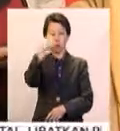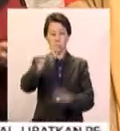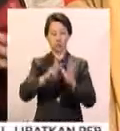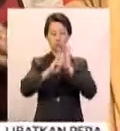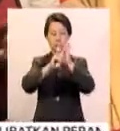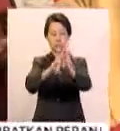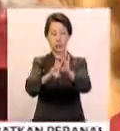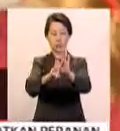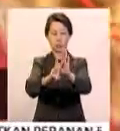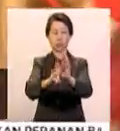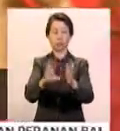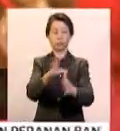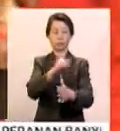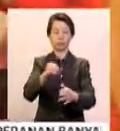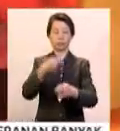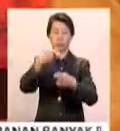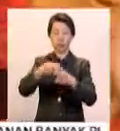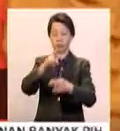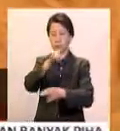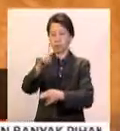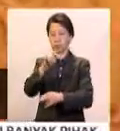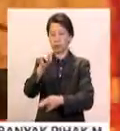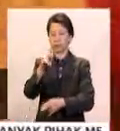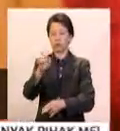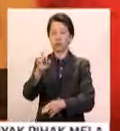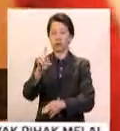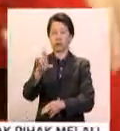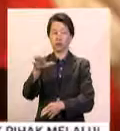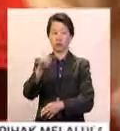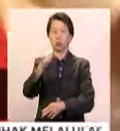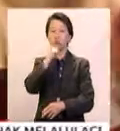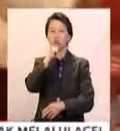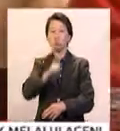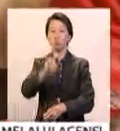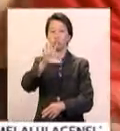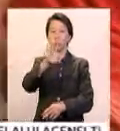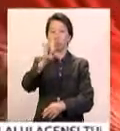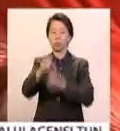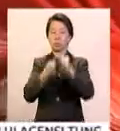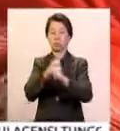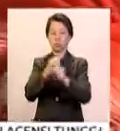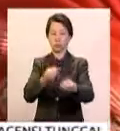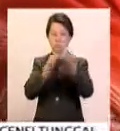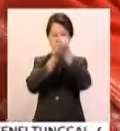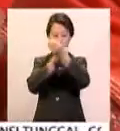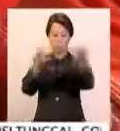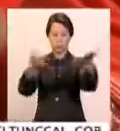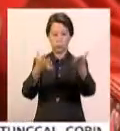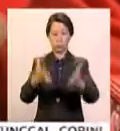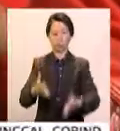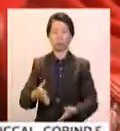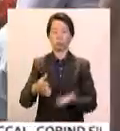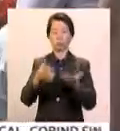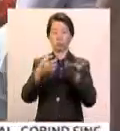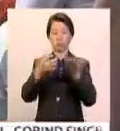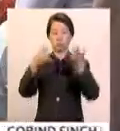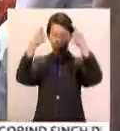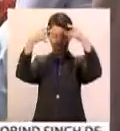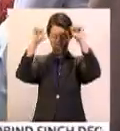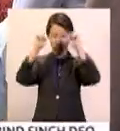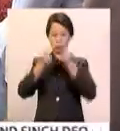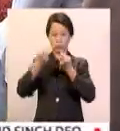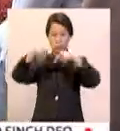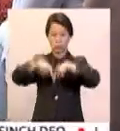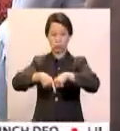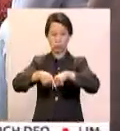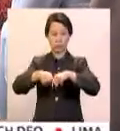mewakili komponen itu. Nama Zakaria, 58 tahun, diumumkan Timbalan Pengerusi BN, Datuk Seri Muhammad Hassan. Malam tadi,